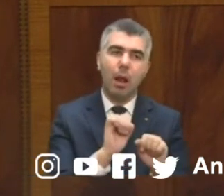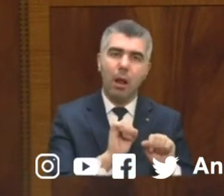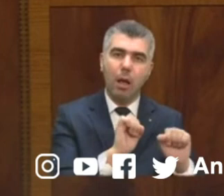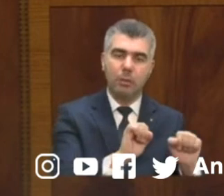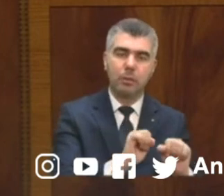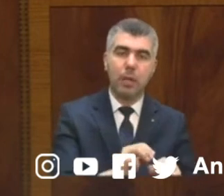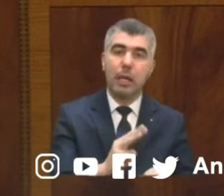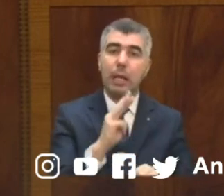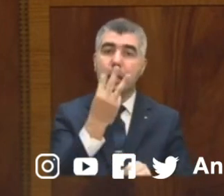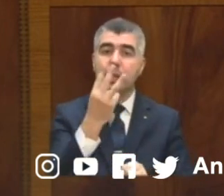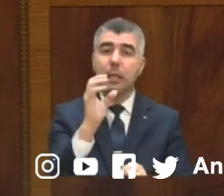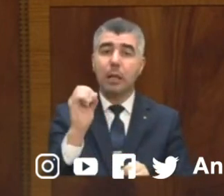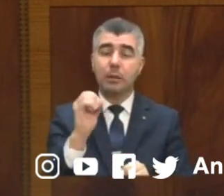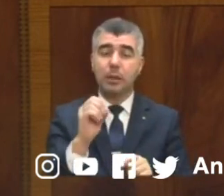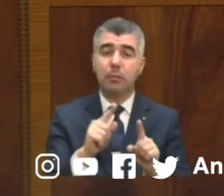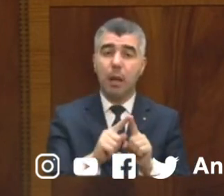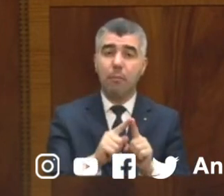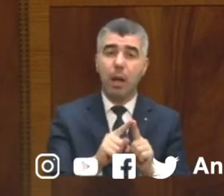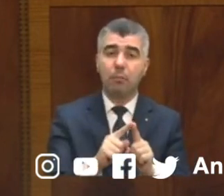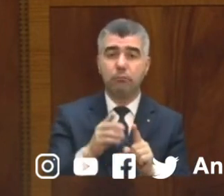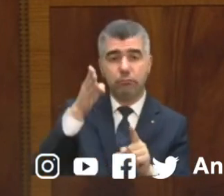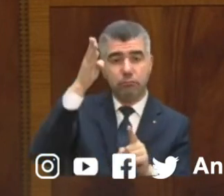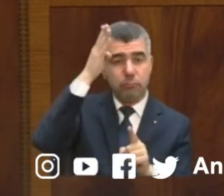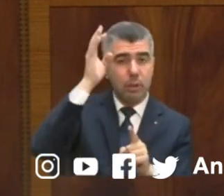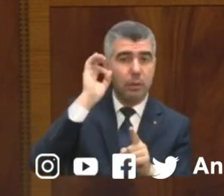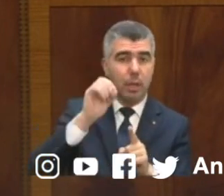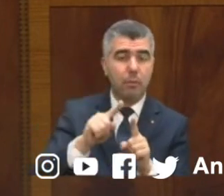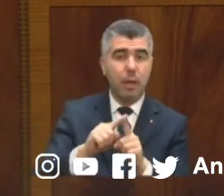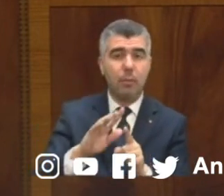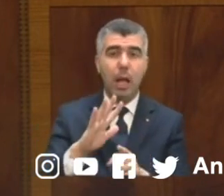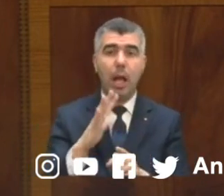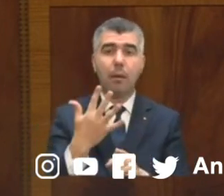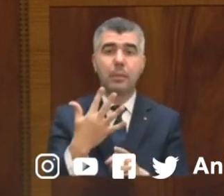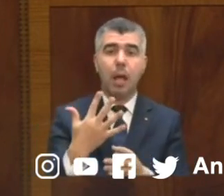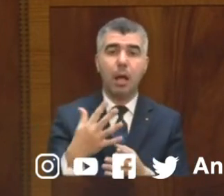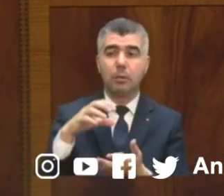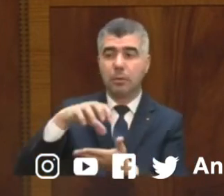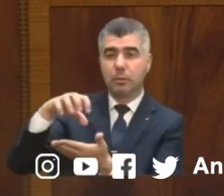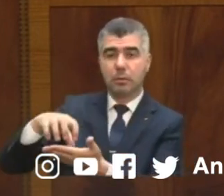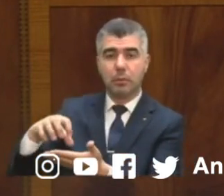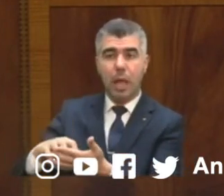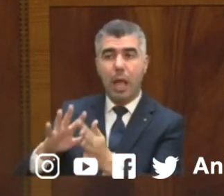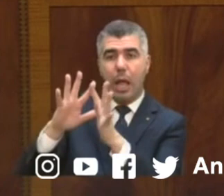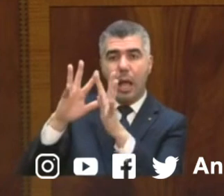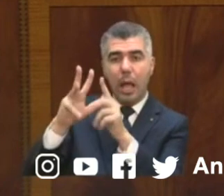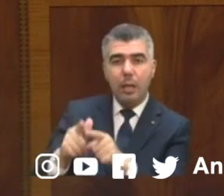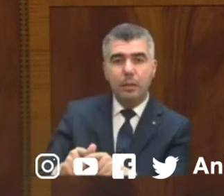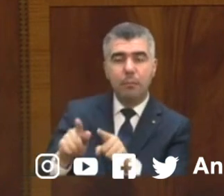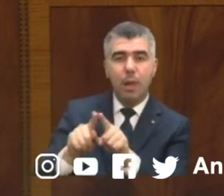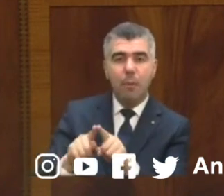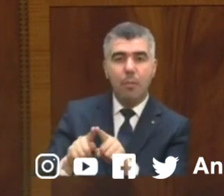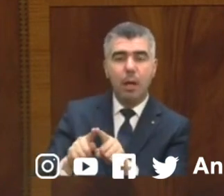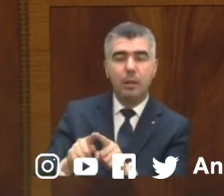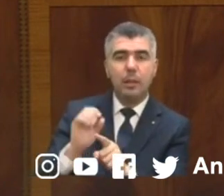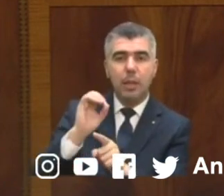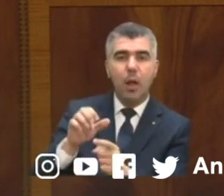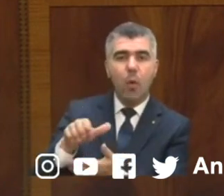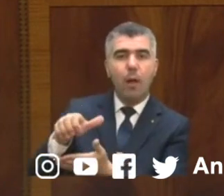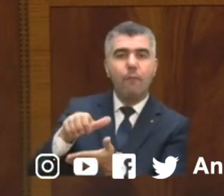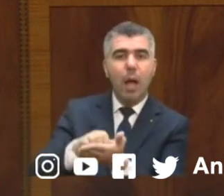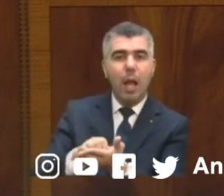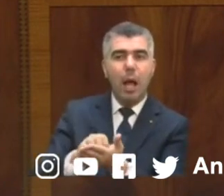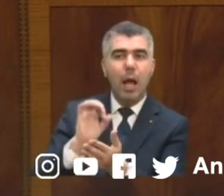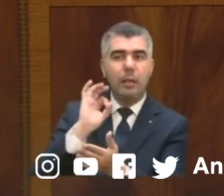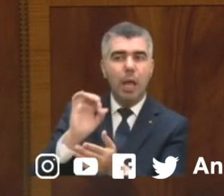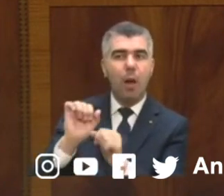من 30 فريق من التقنيين والخبراء على مستوى الأقاليم الخمسة المتضررة لإحصاء وحصر الأضرار المسجلة على مستوى القطاع